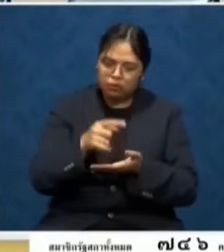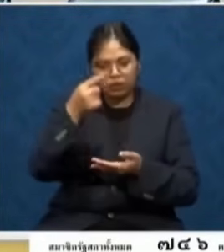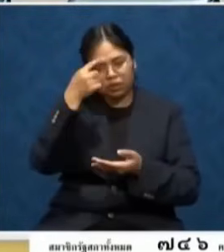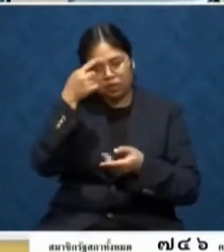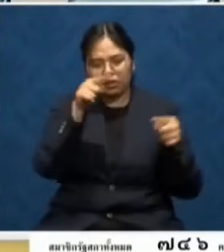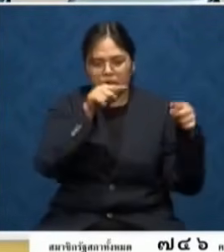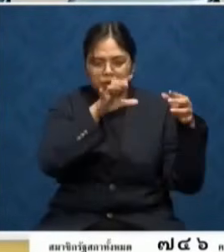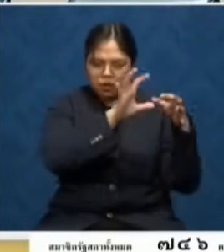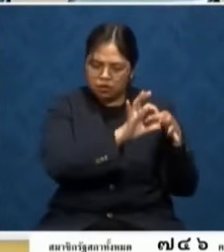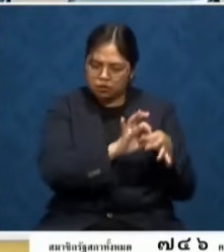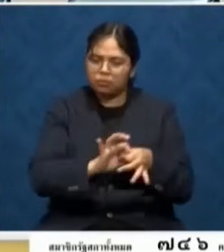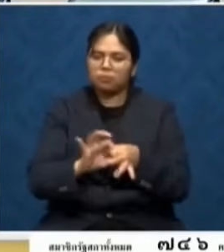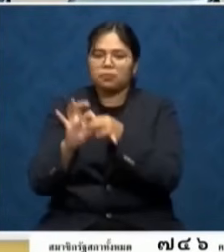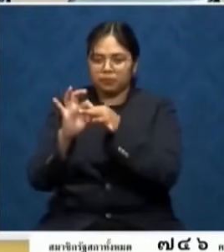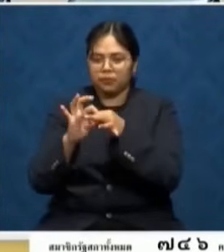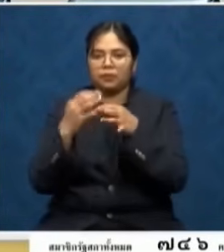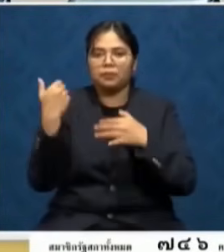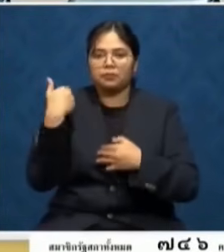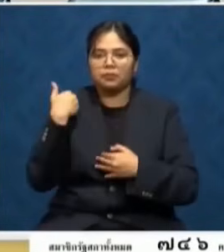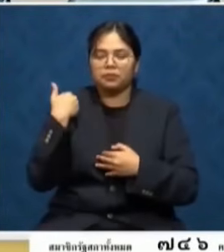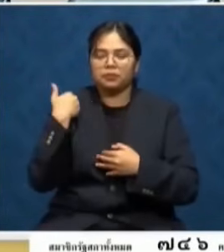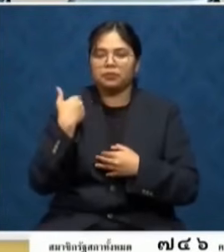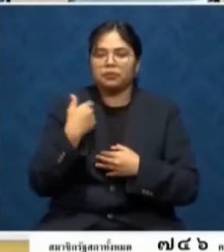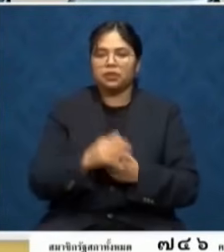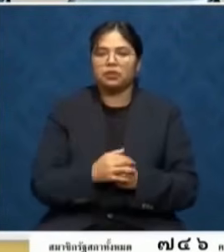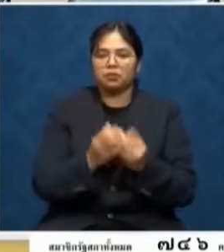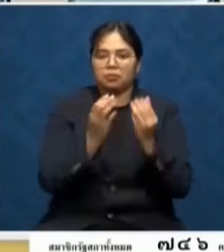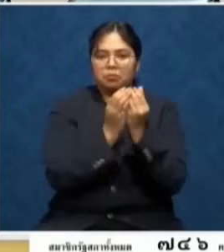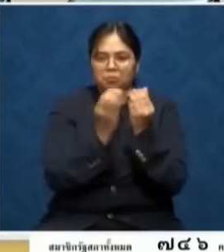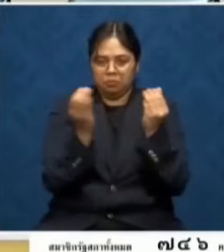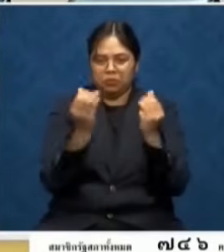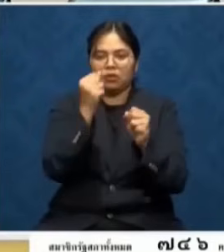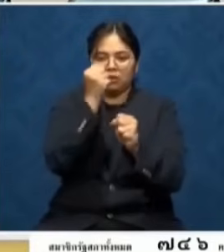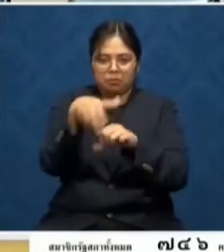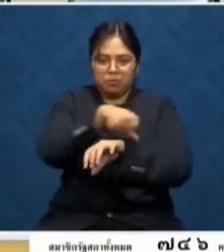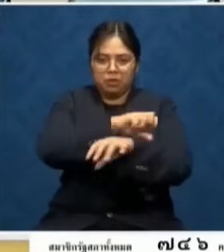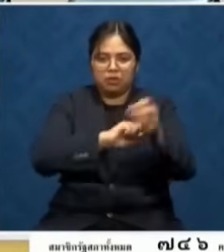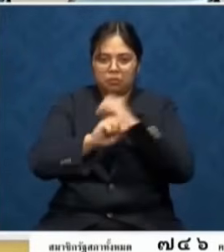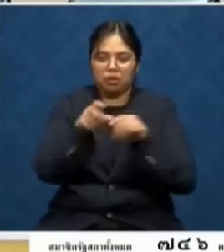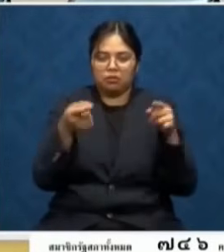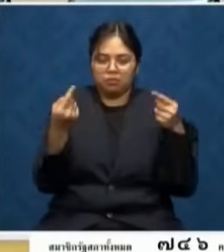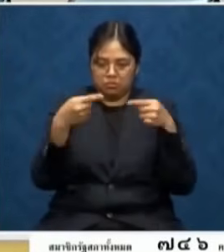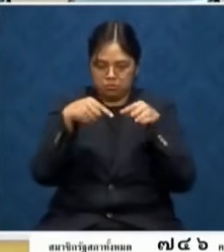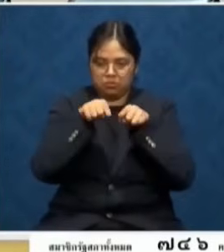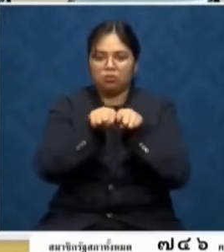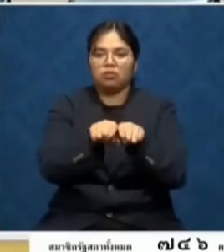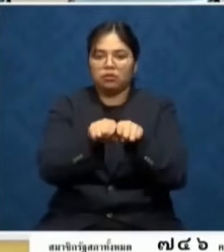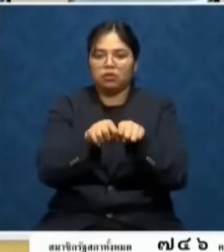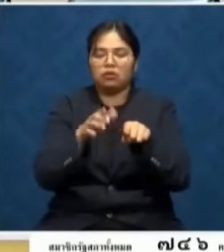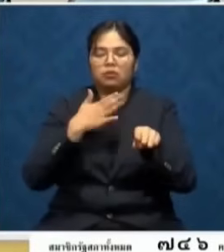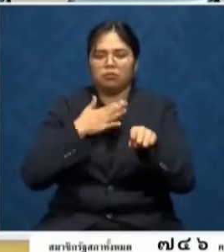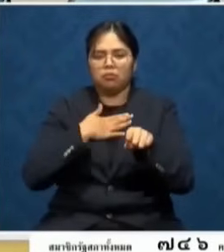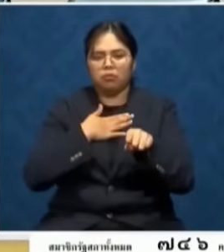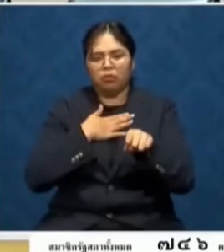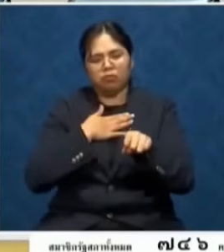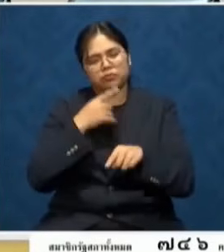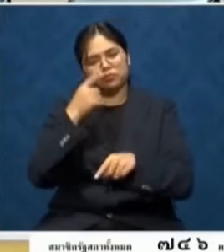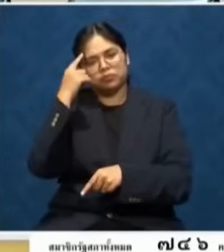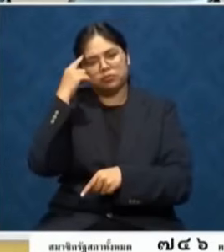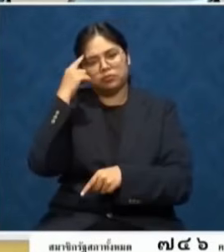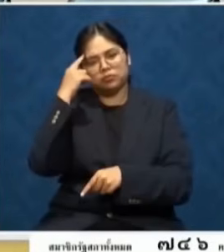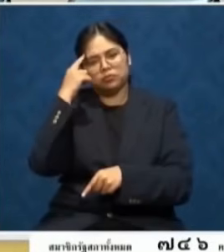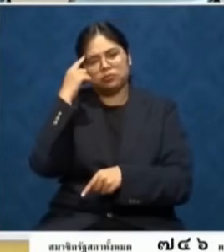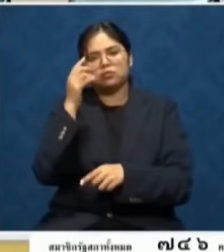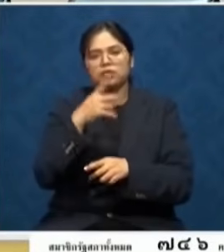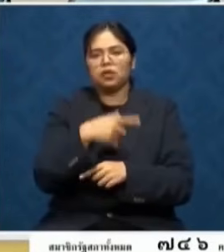ว่าต้องปฏิบัติโดยเสมอหน้ากันแต่ข้อที่ผมทั้งข้อสังเกตนั้น